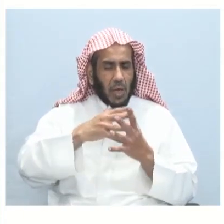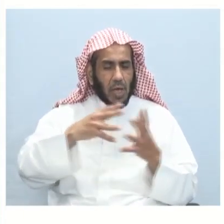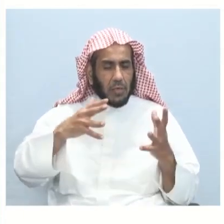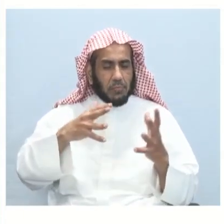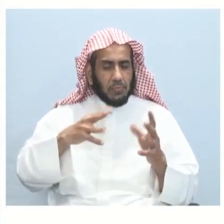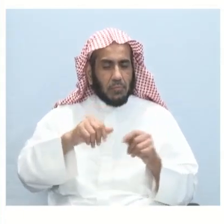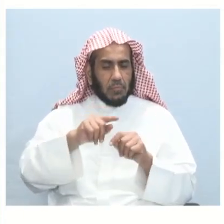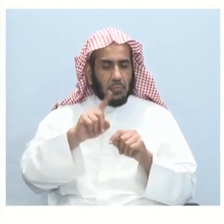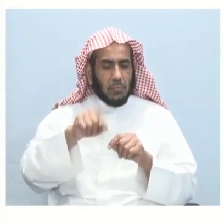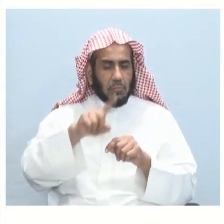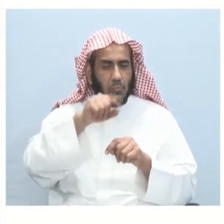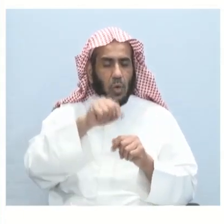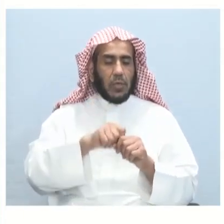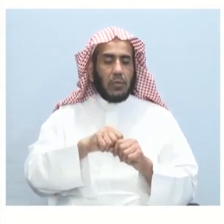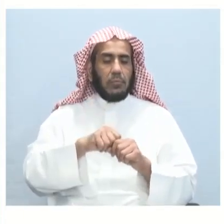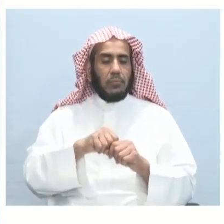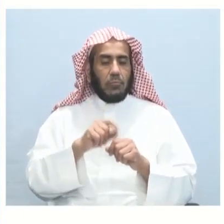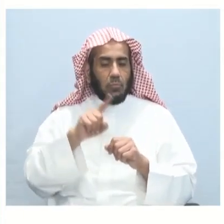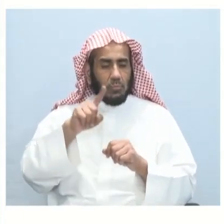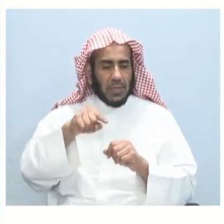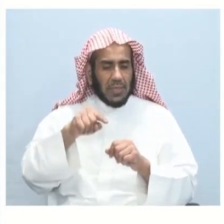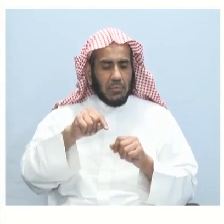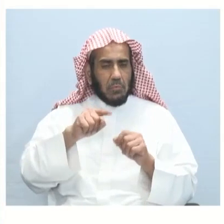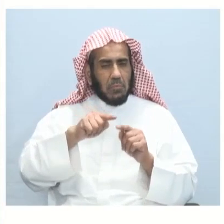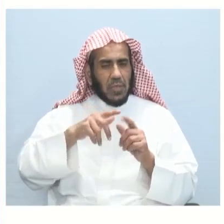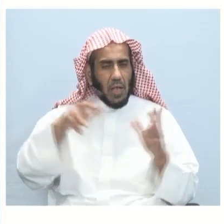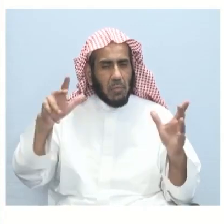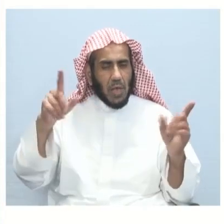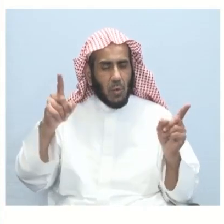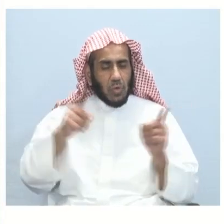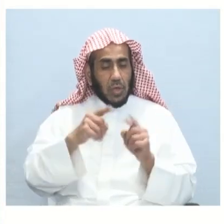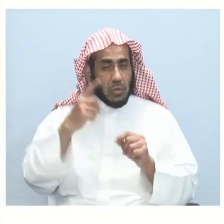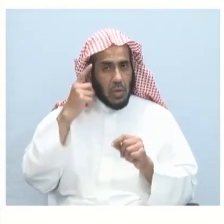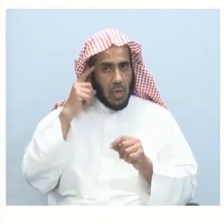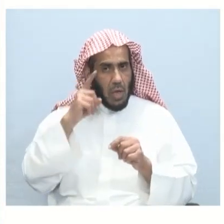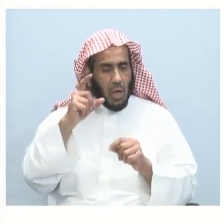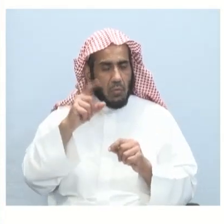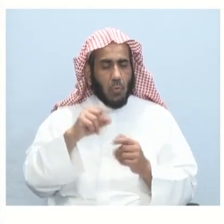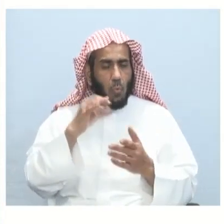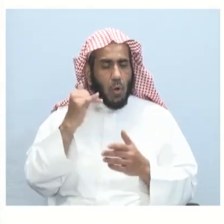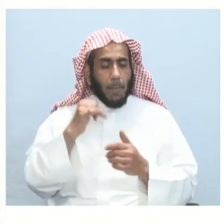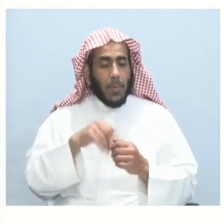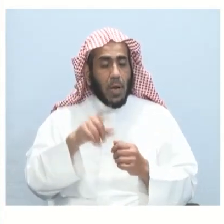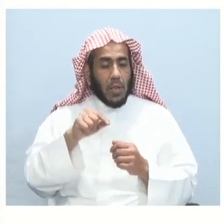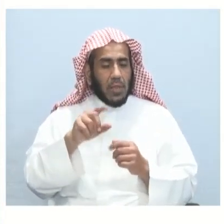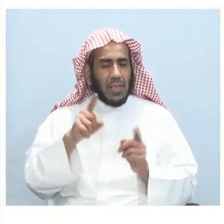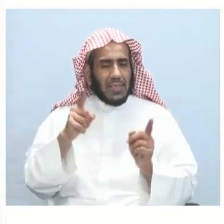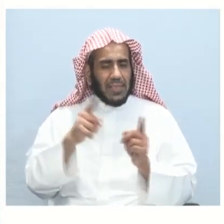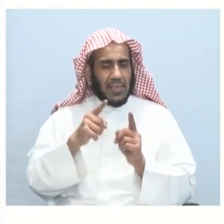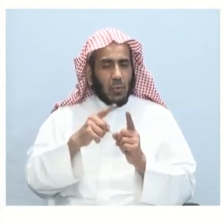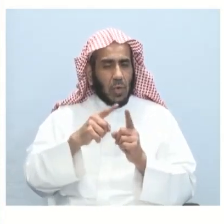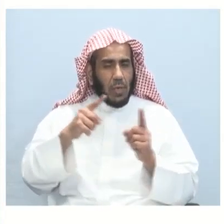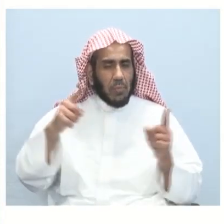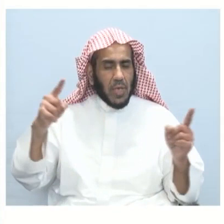هذا المخطط بالتصغير او بالتكبير تذكر ان انه اثناء تصغير او